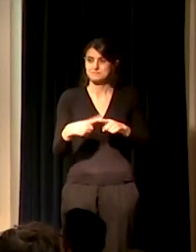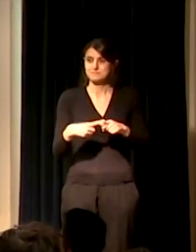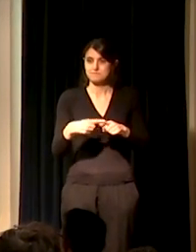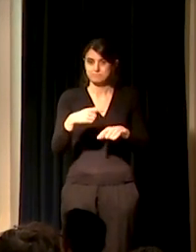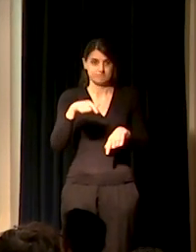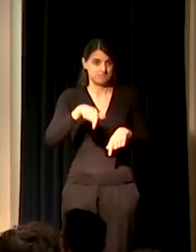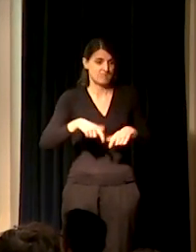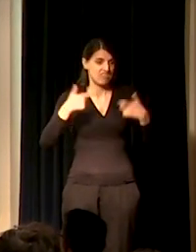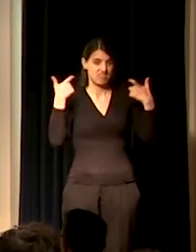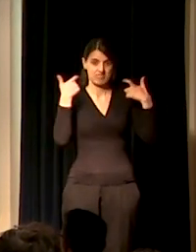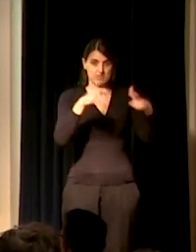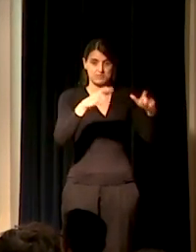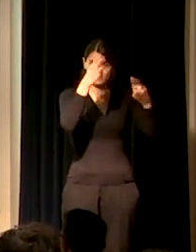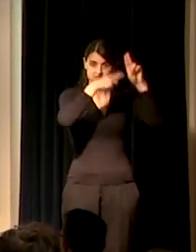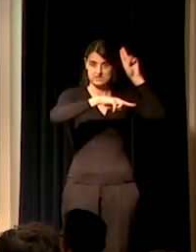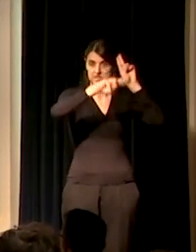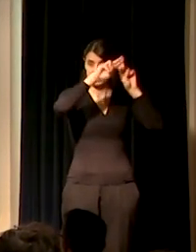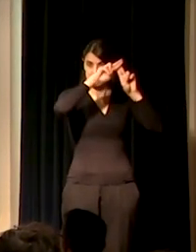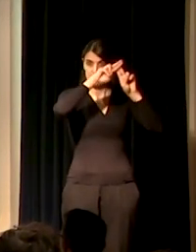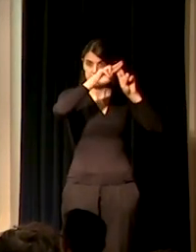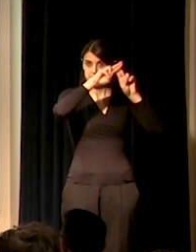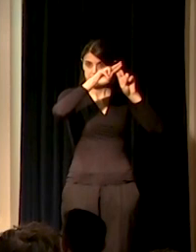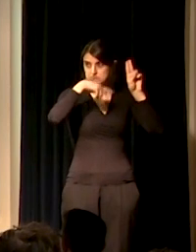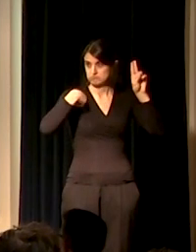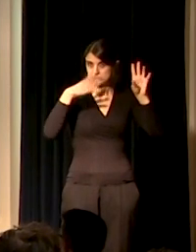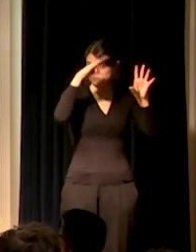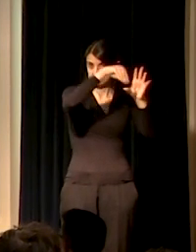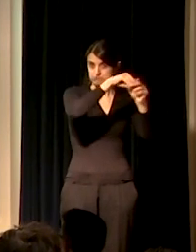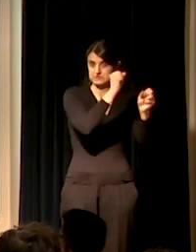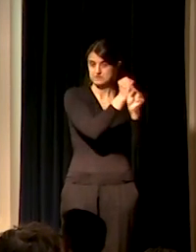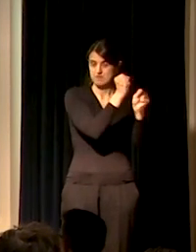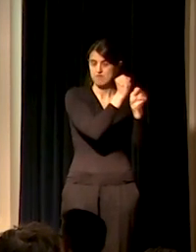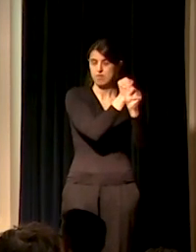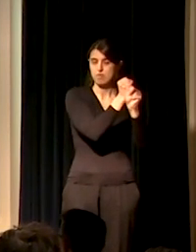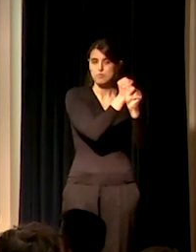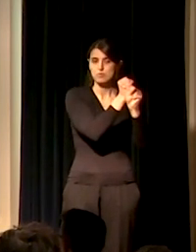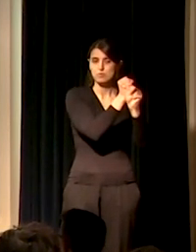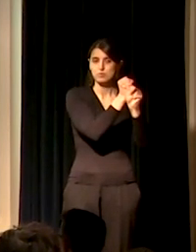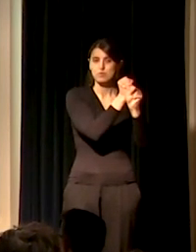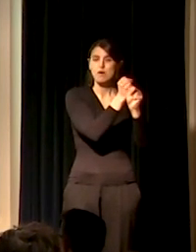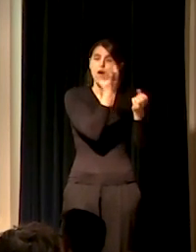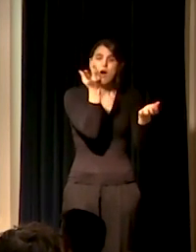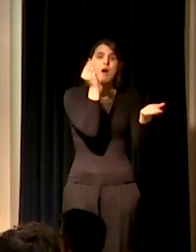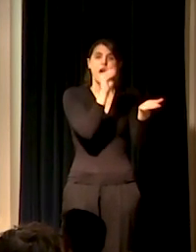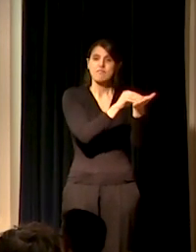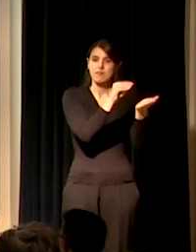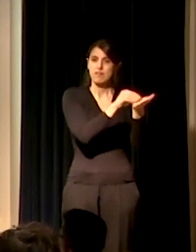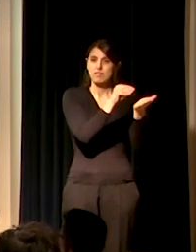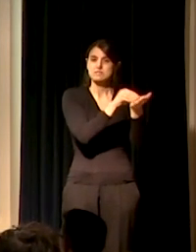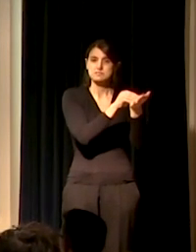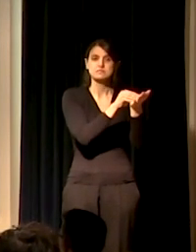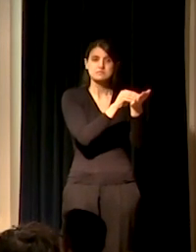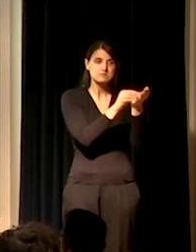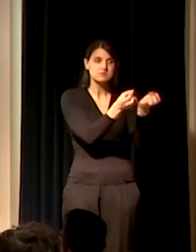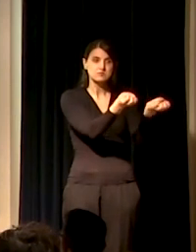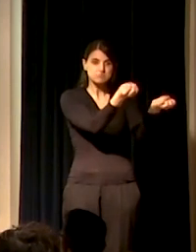un departament de la Generalitat en el qual jo treballo, moltes vegades ens arriba